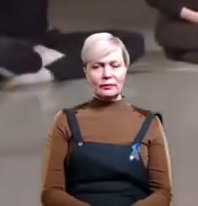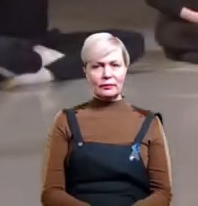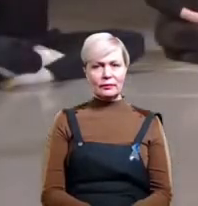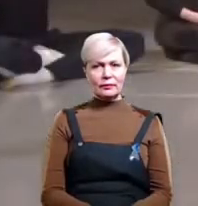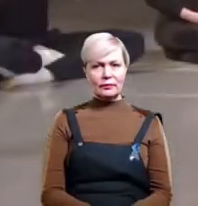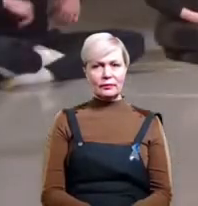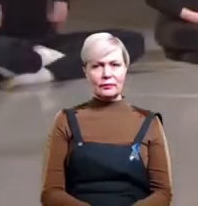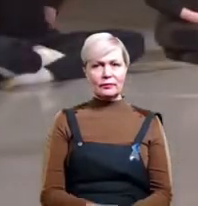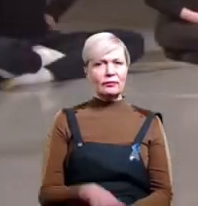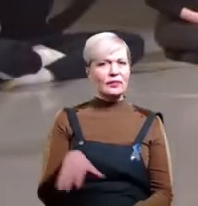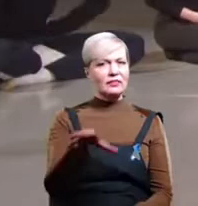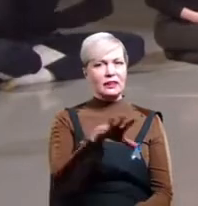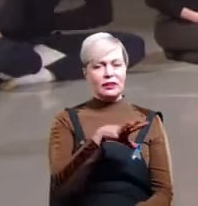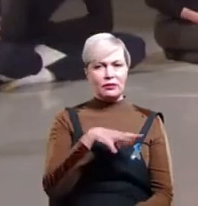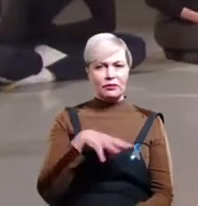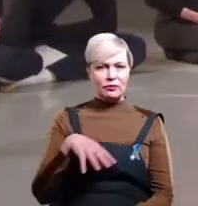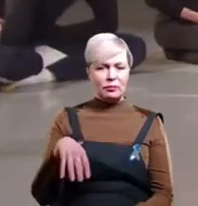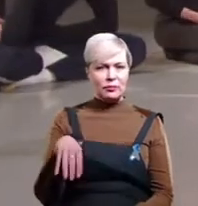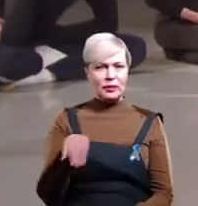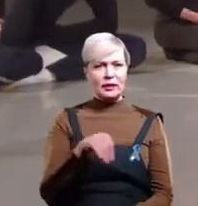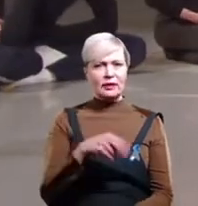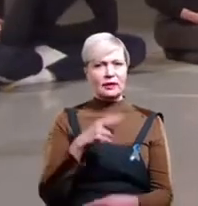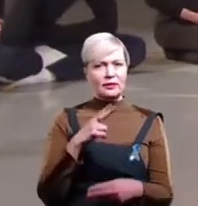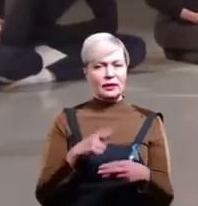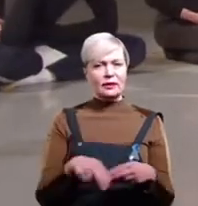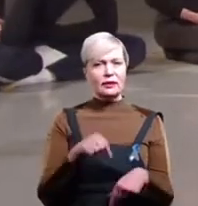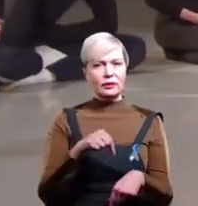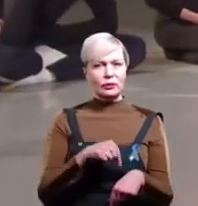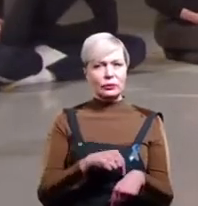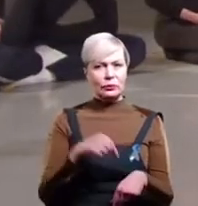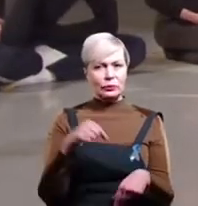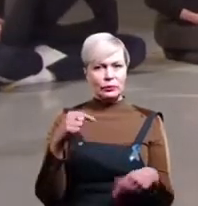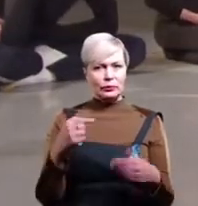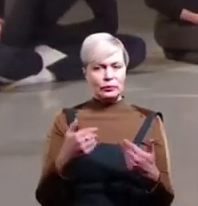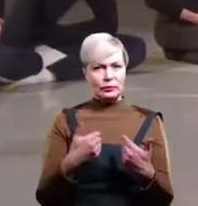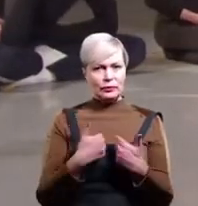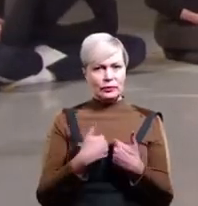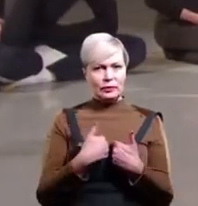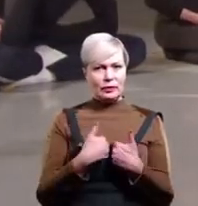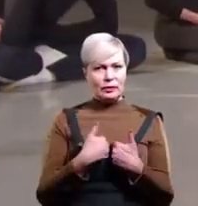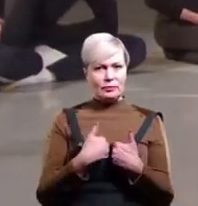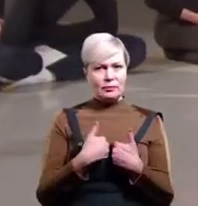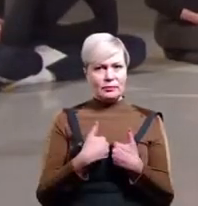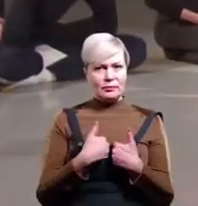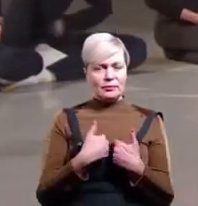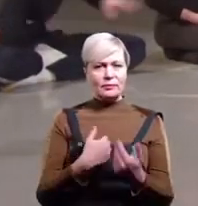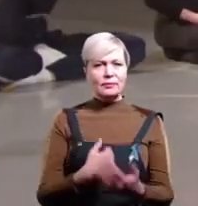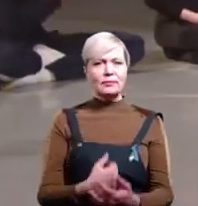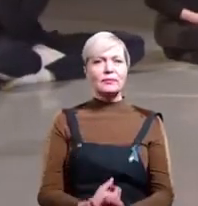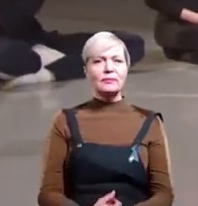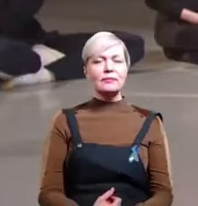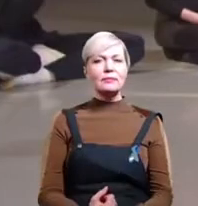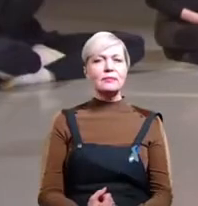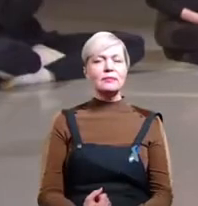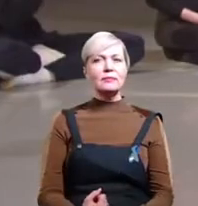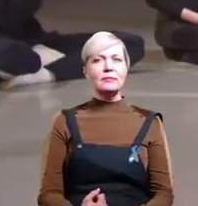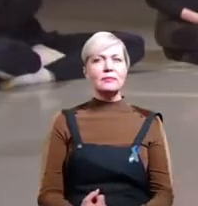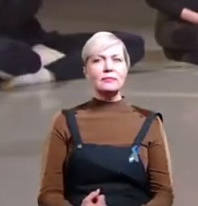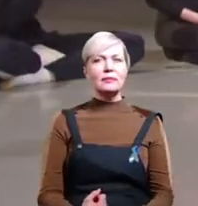Все вместе, или когда, или пам, и потом, давайте так, так будет